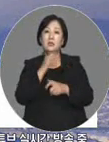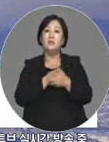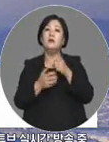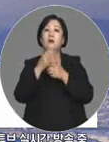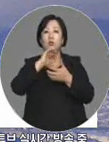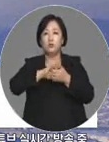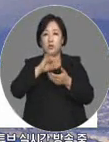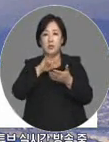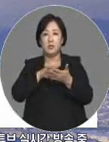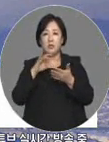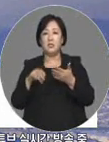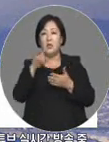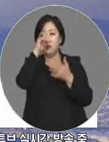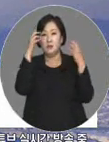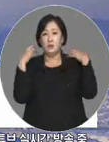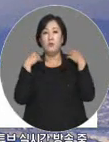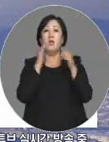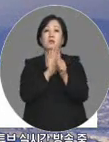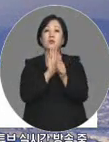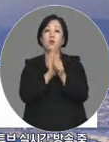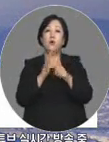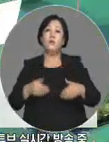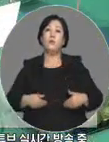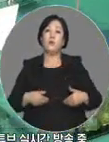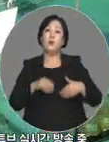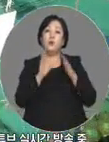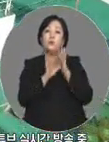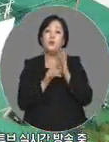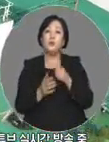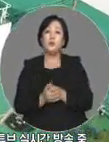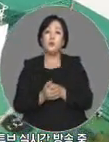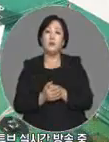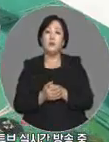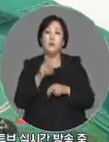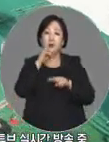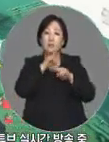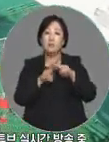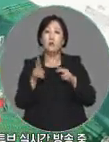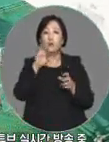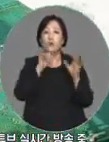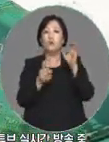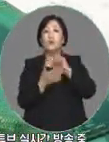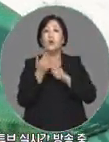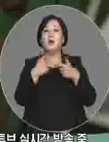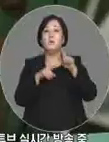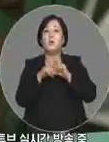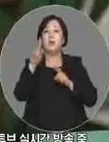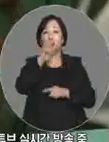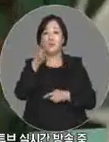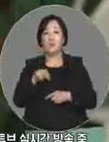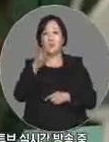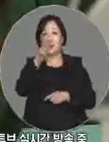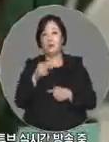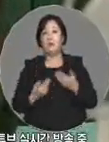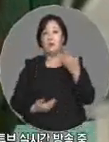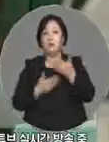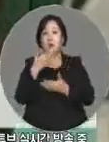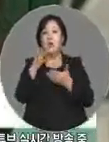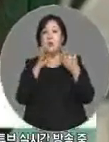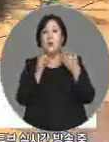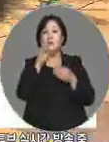등 정부의 적극적인 지원이 필요해 보입니다. 정유와 석유화학 등 달러 거래가 많은 업종이 피해를 보고